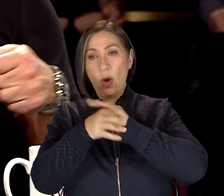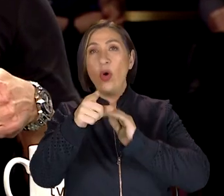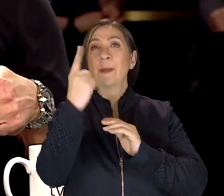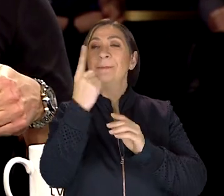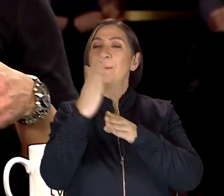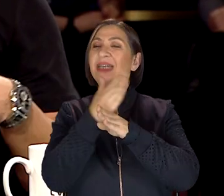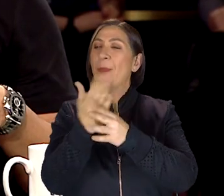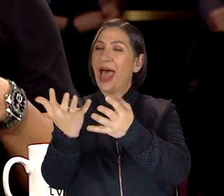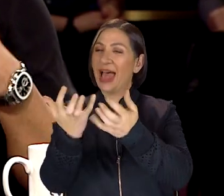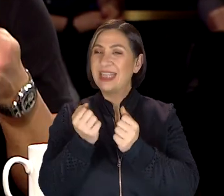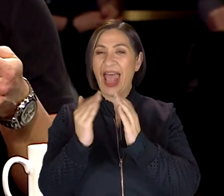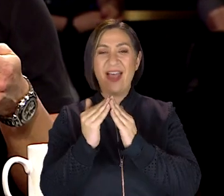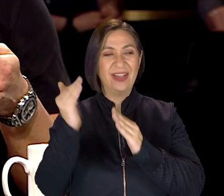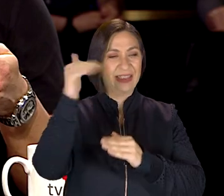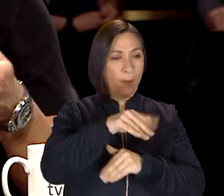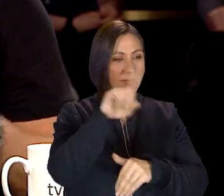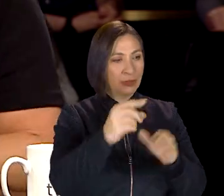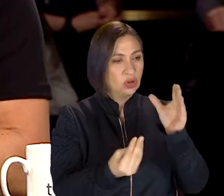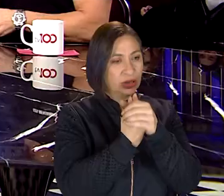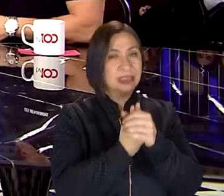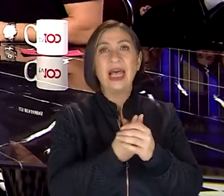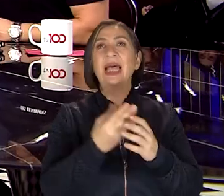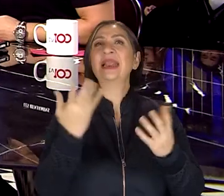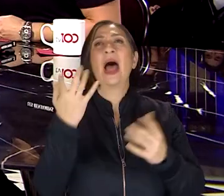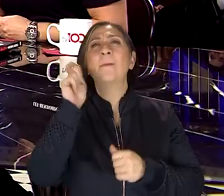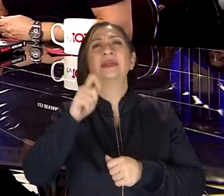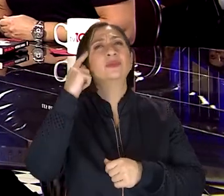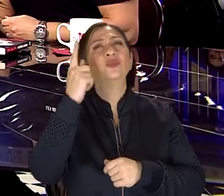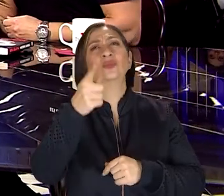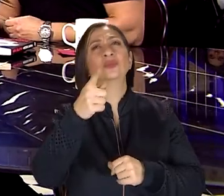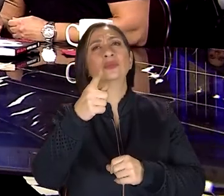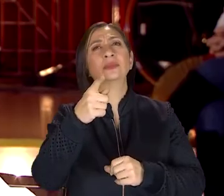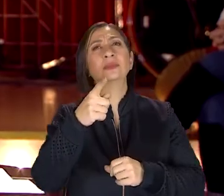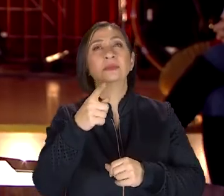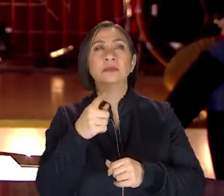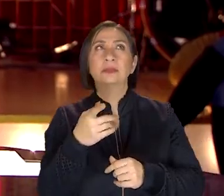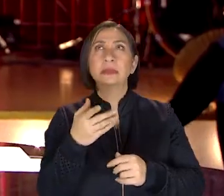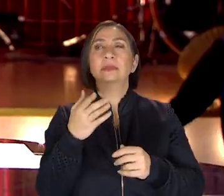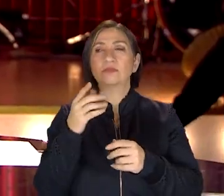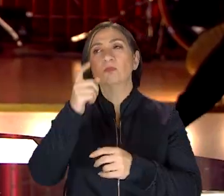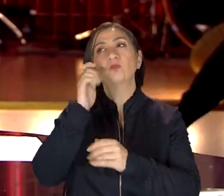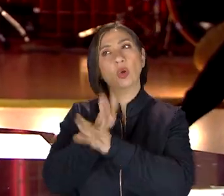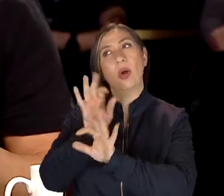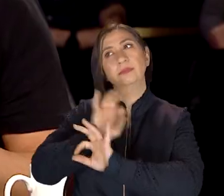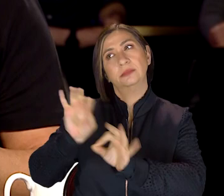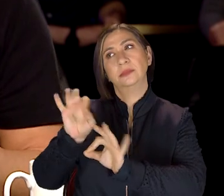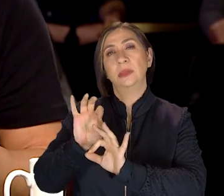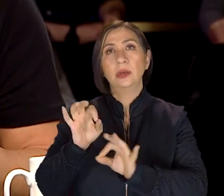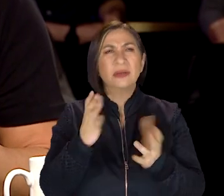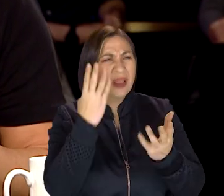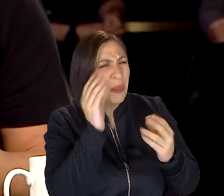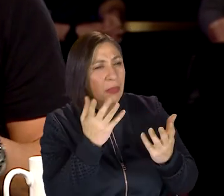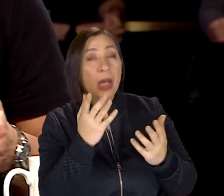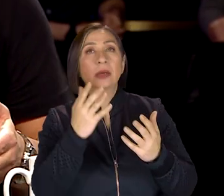dedi bir ürün alsan. Eve gelsen ve o ürün başka bir şey çıksaydı. Ne yapardın dedi. Evet, kesinlikle doğru. Yani... Kesinlikle dedi, doğru. Dedi nasıl yani? Abi